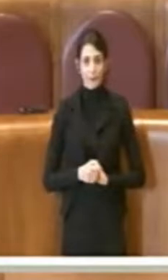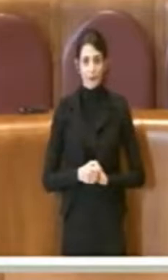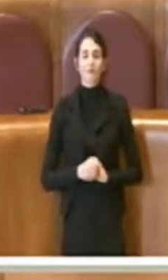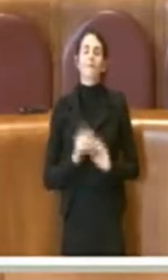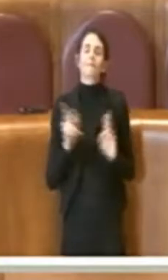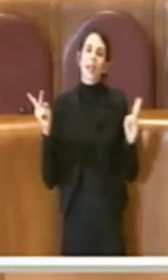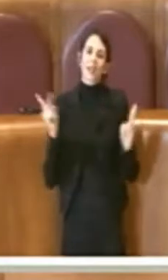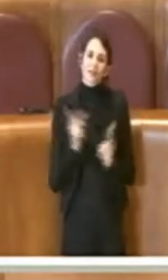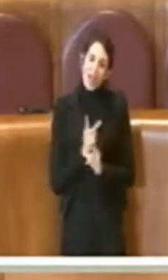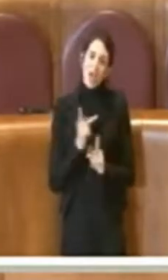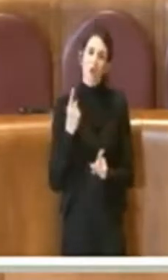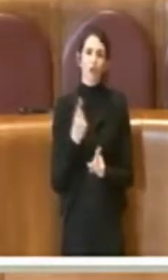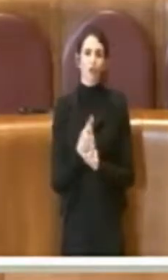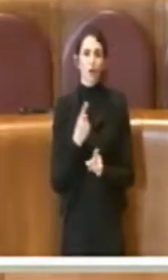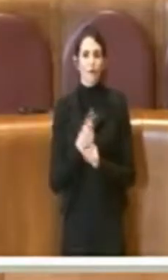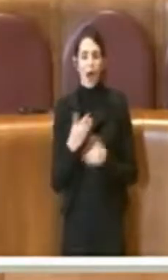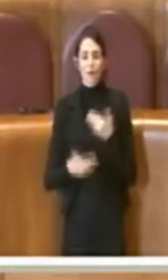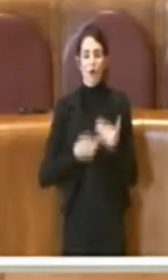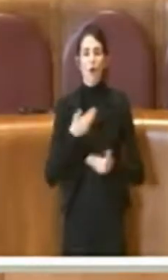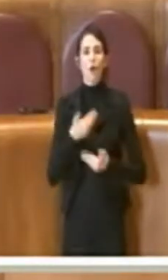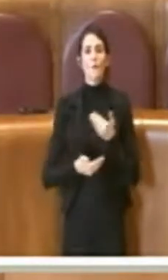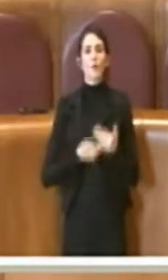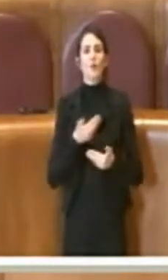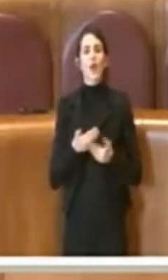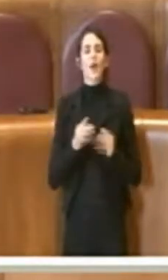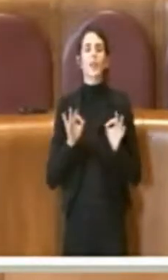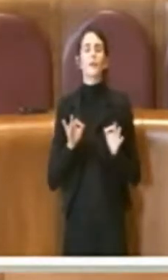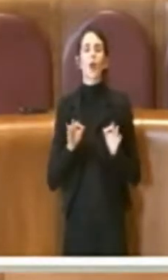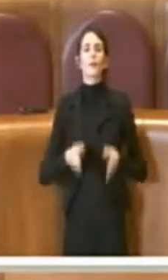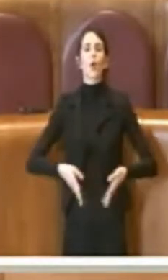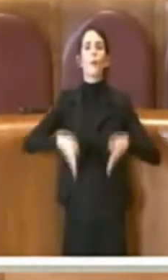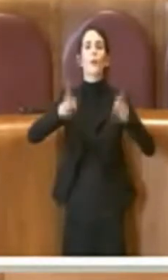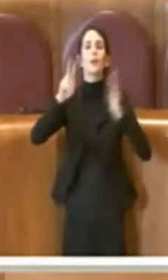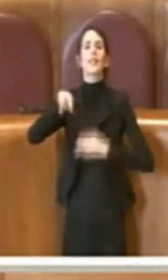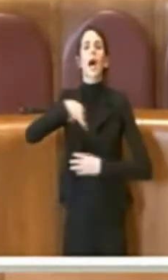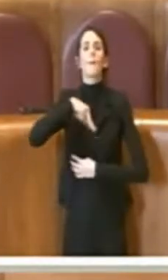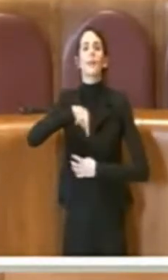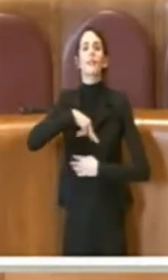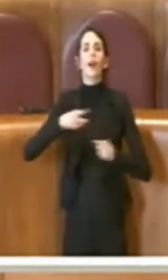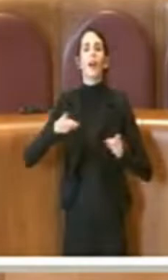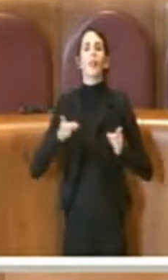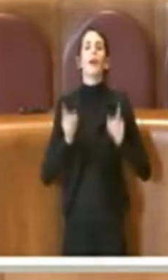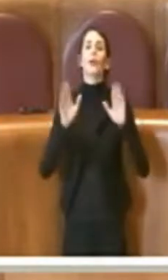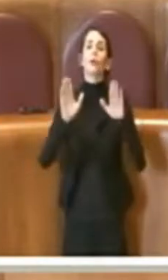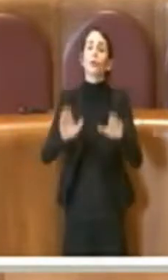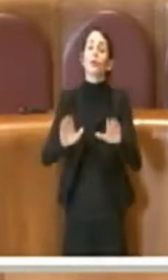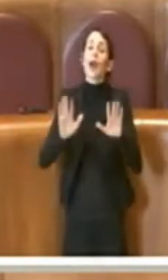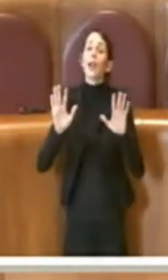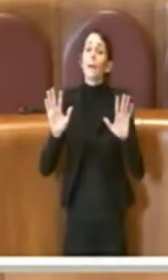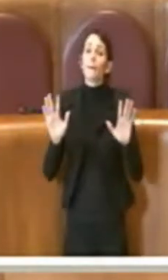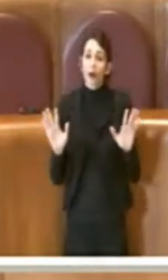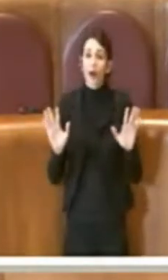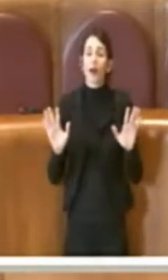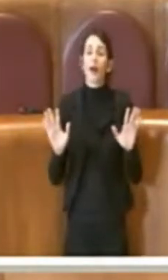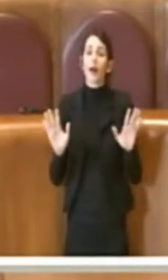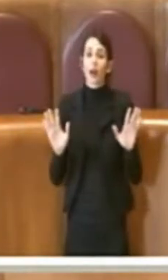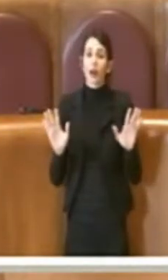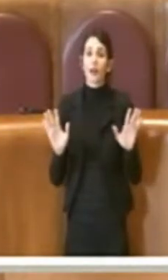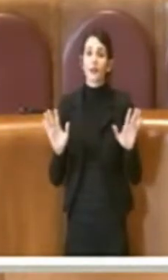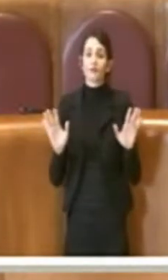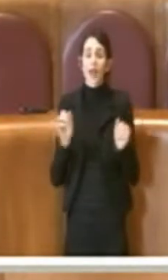si deve procedere appunto per la tutela della proprietà privata e su questo è nulla questio. Tuttavia, appunto, è cosa notoria